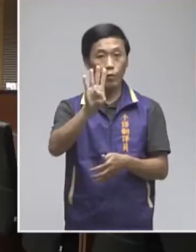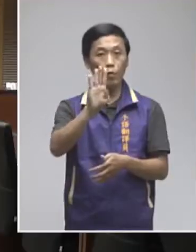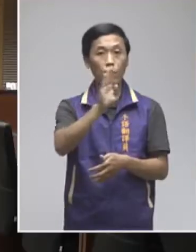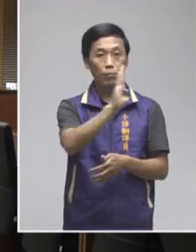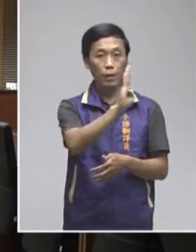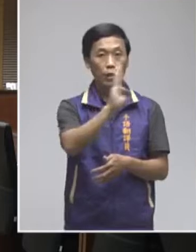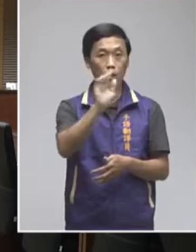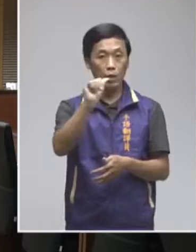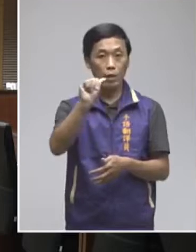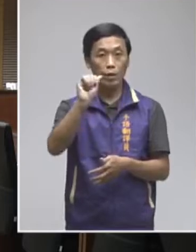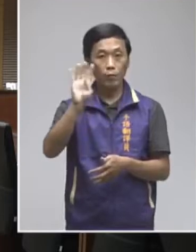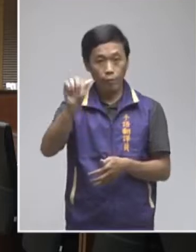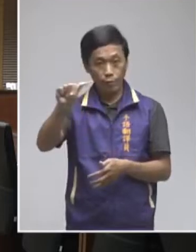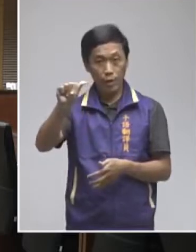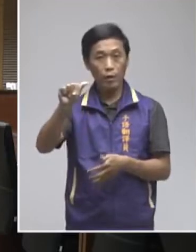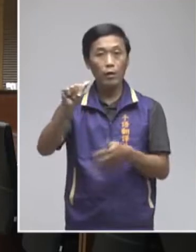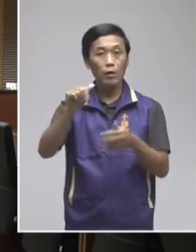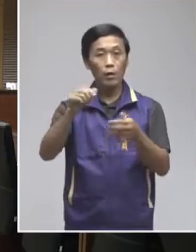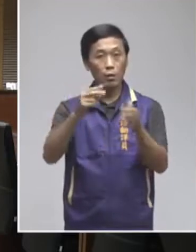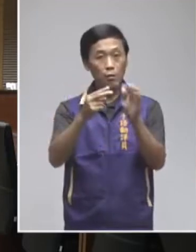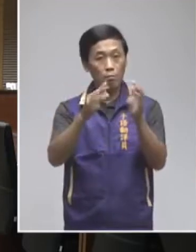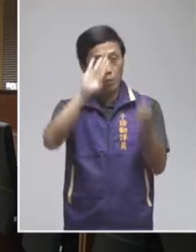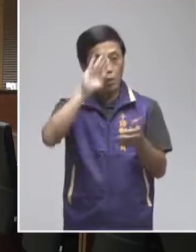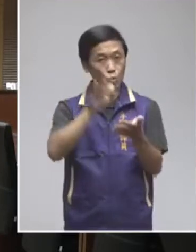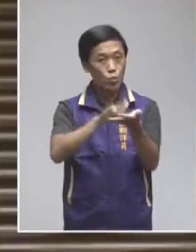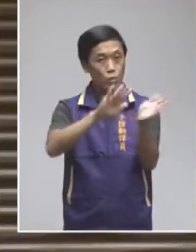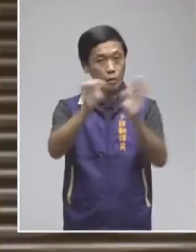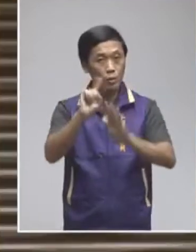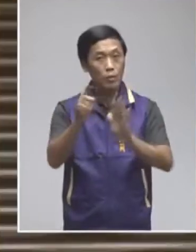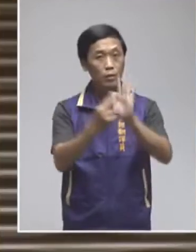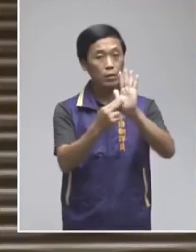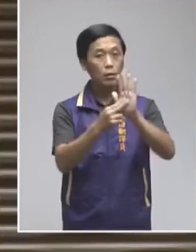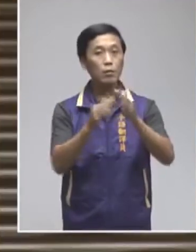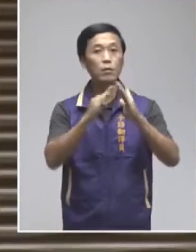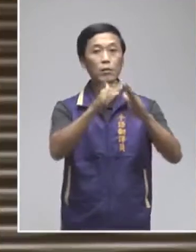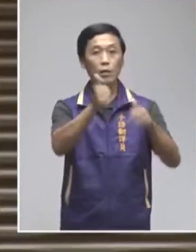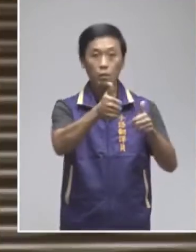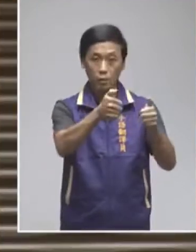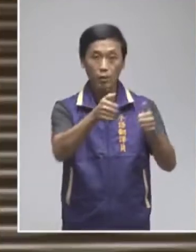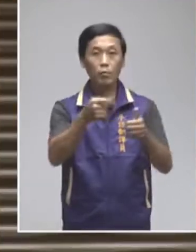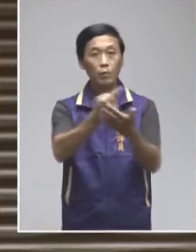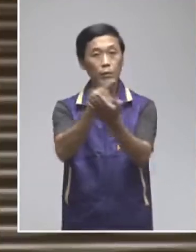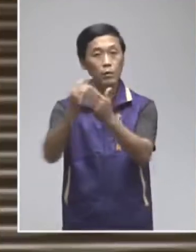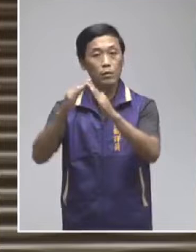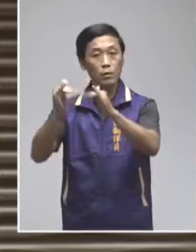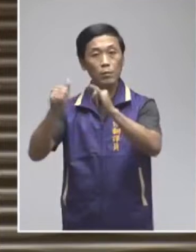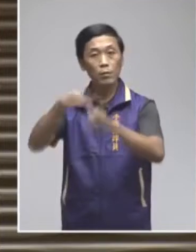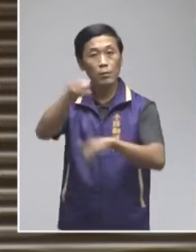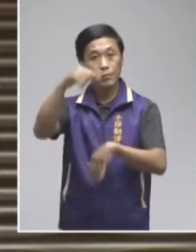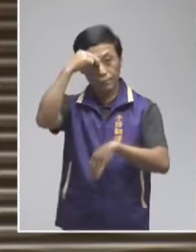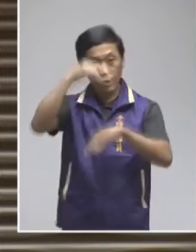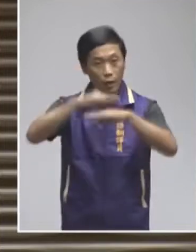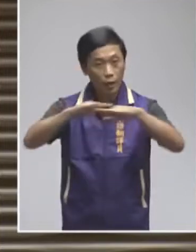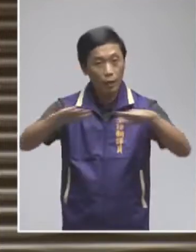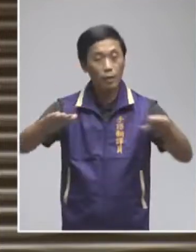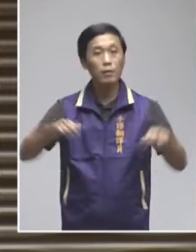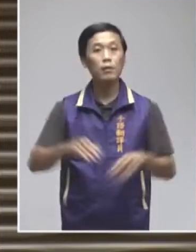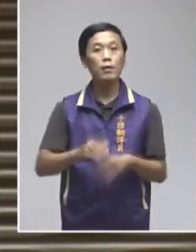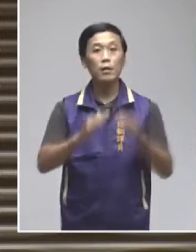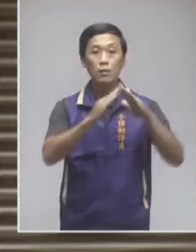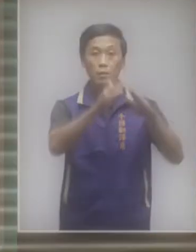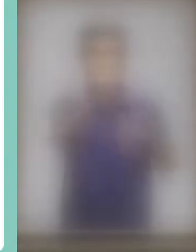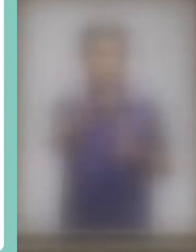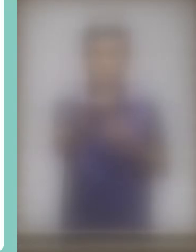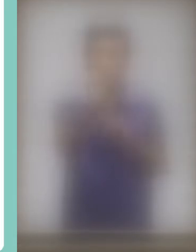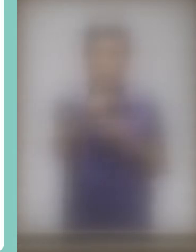管的。 防疫记者会上也特别邀请长庚胸腔内科教授来说明目前最受关注的全球变异株